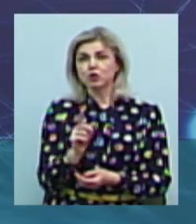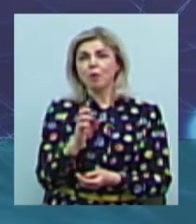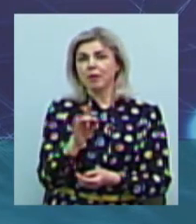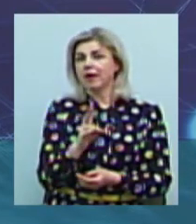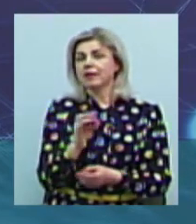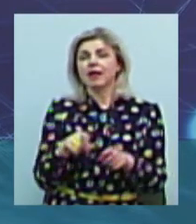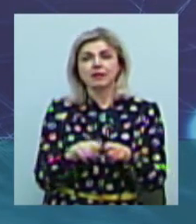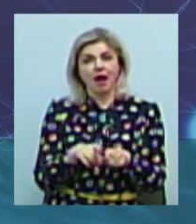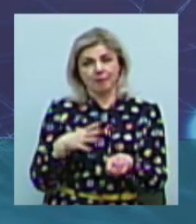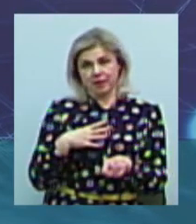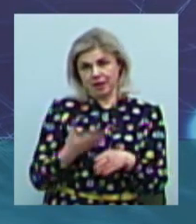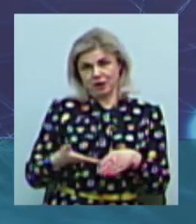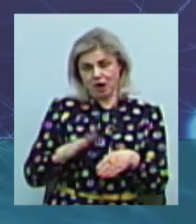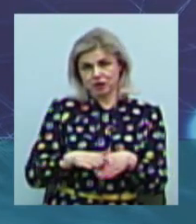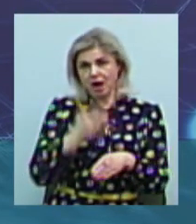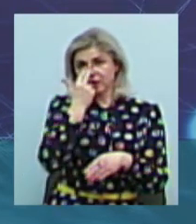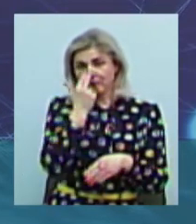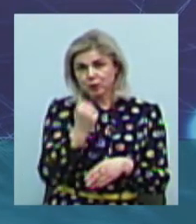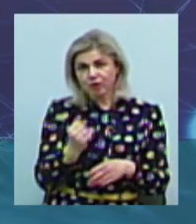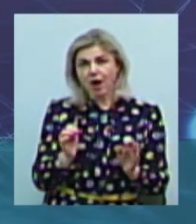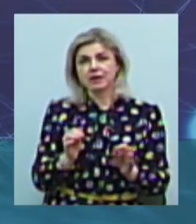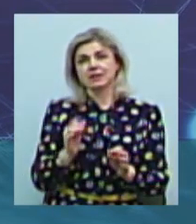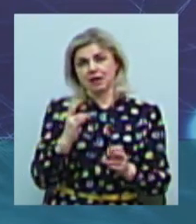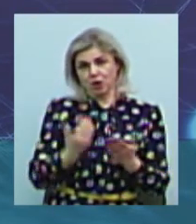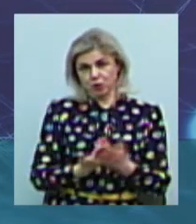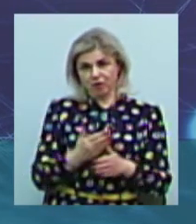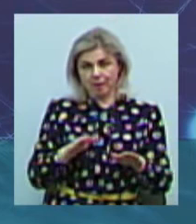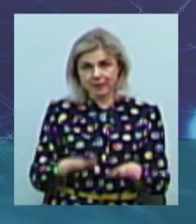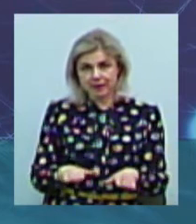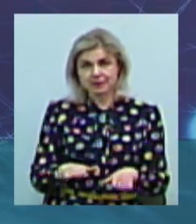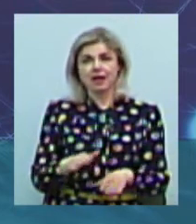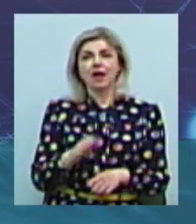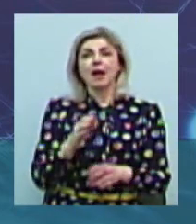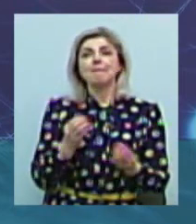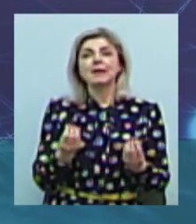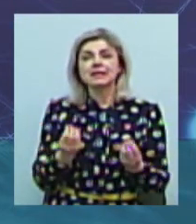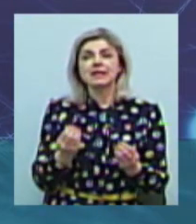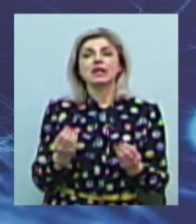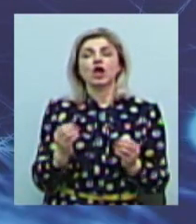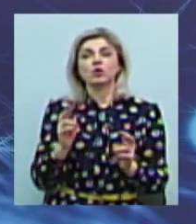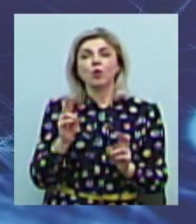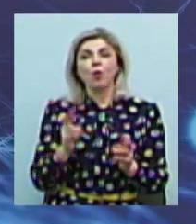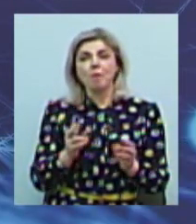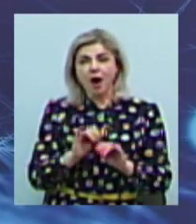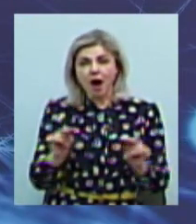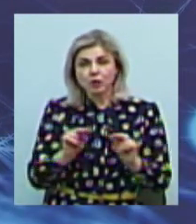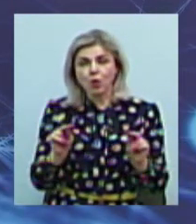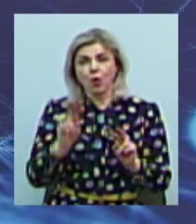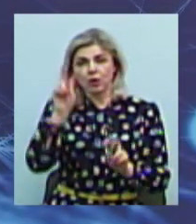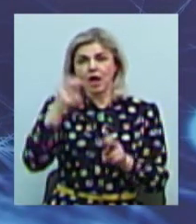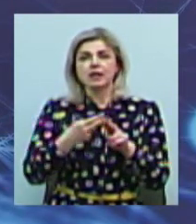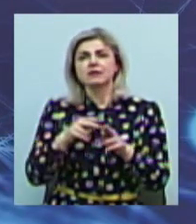вже було тяжко адаптуватися на новому місці. Бізнес-інкубатор в себе включав також і